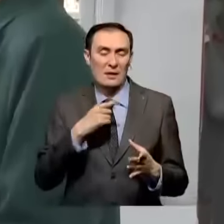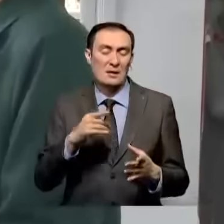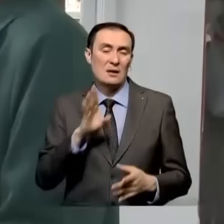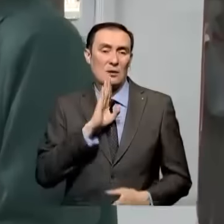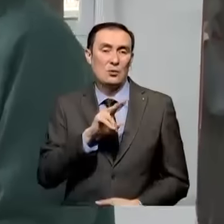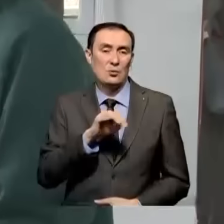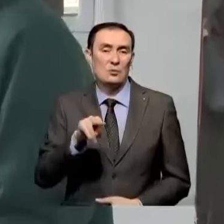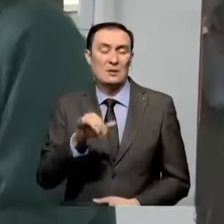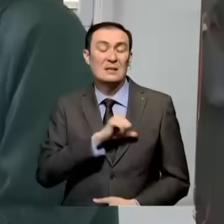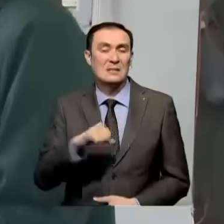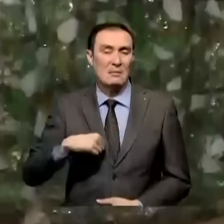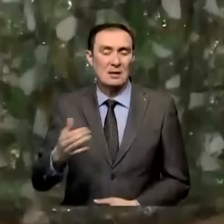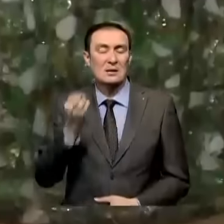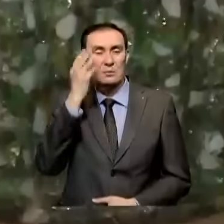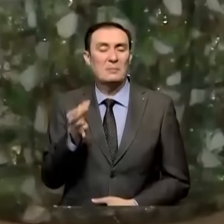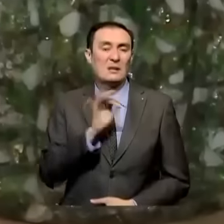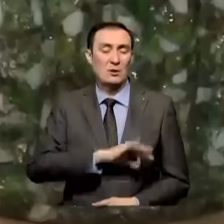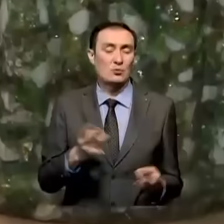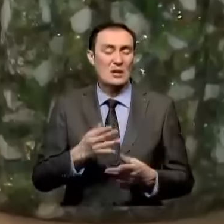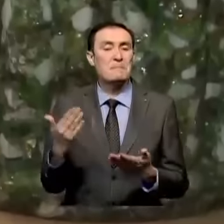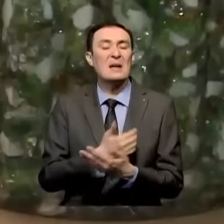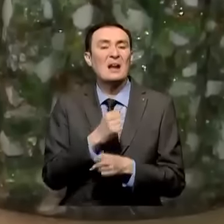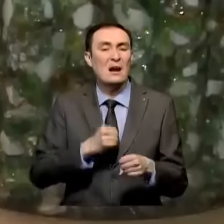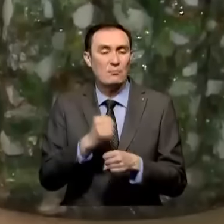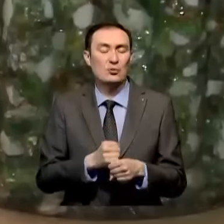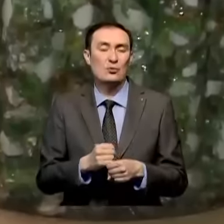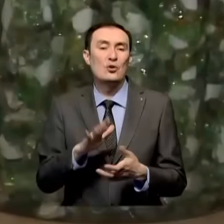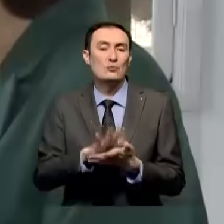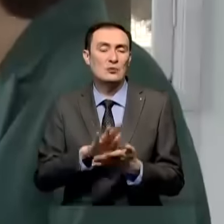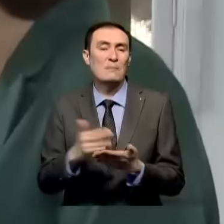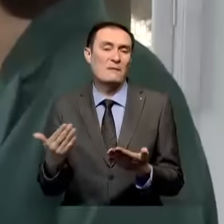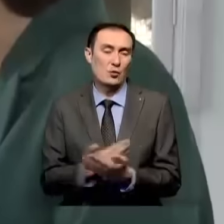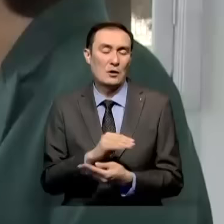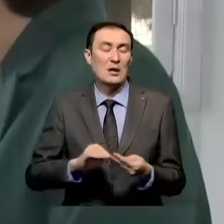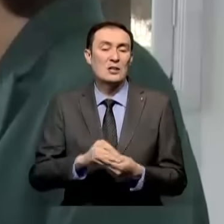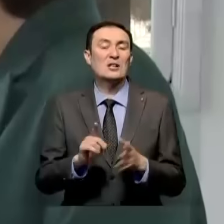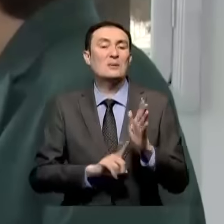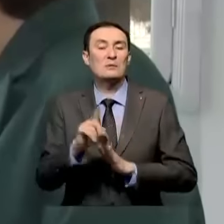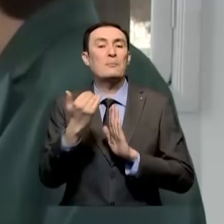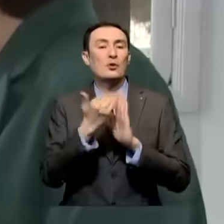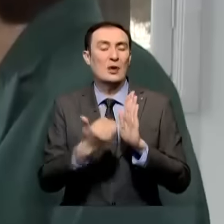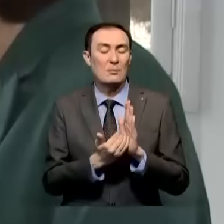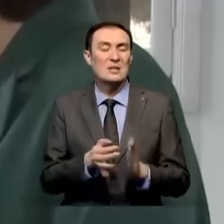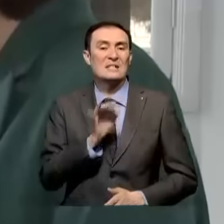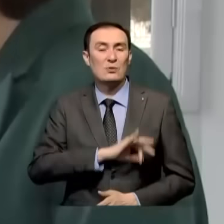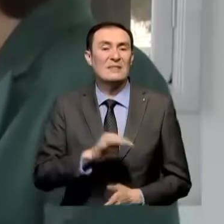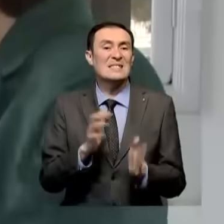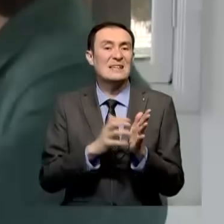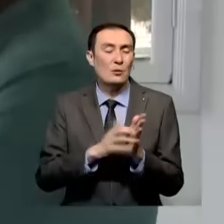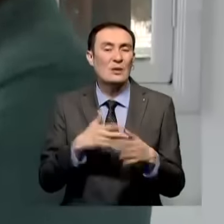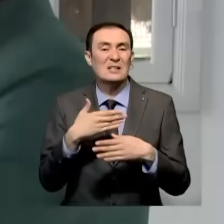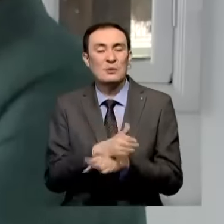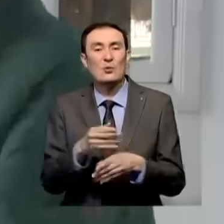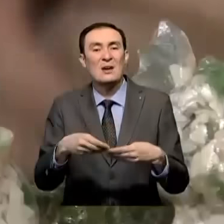Людмила. Сама она за разумное потребление и переработку вторичного сырья. Даже запустила стартап. Использованное стекло и